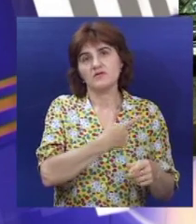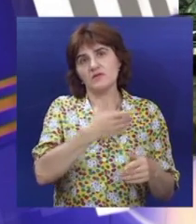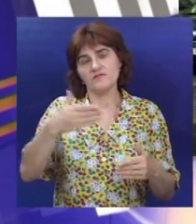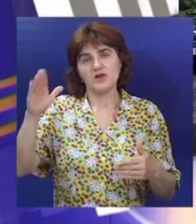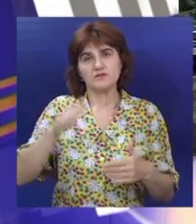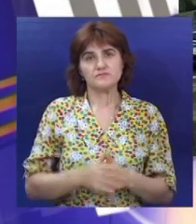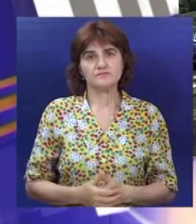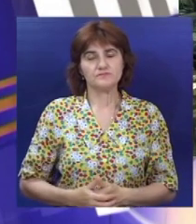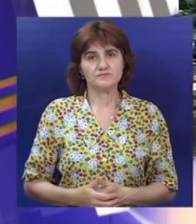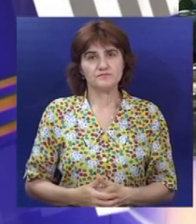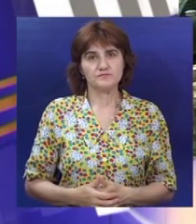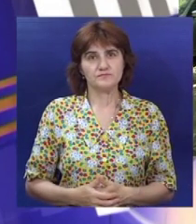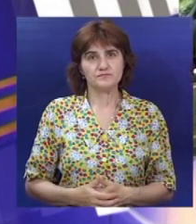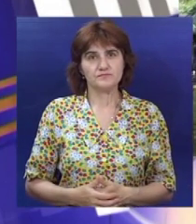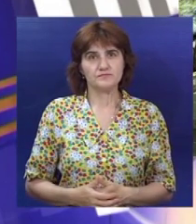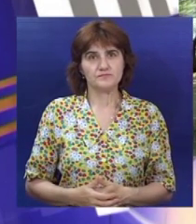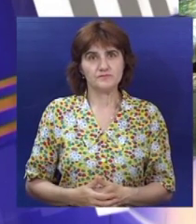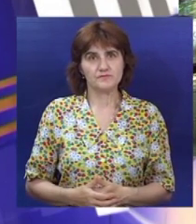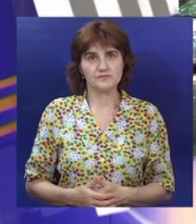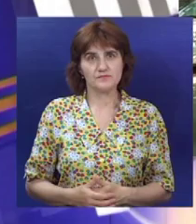Evropi nastavili.